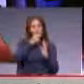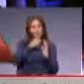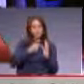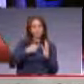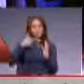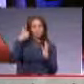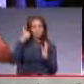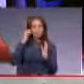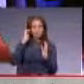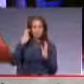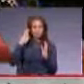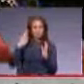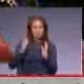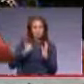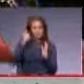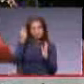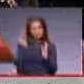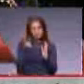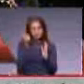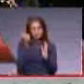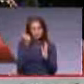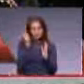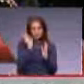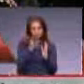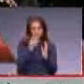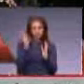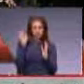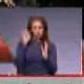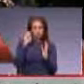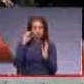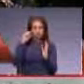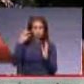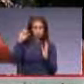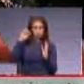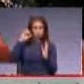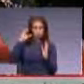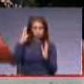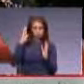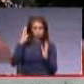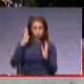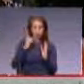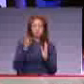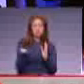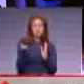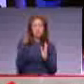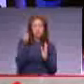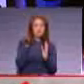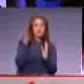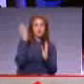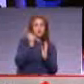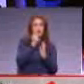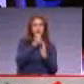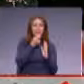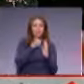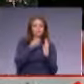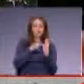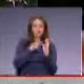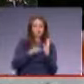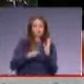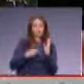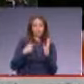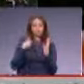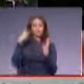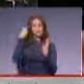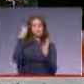وسيناريو حوار وحيد حامد ومصطفى محرم، ومحمود ابو زيد. الراقصه والسياسي عملت مشاكل؟